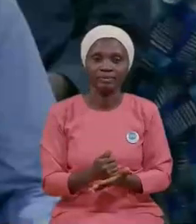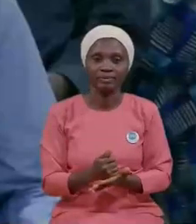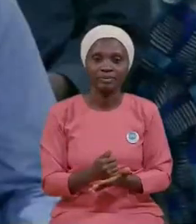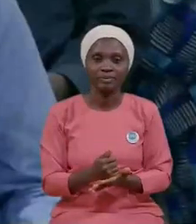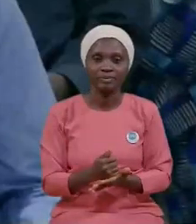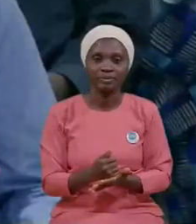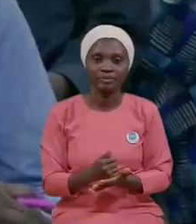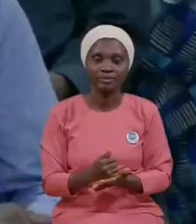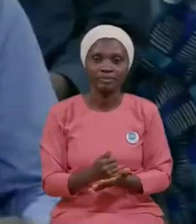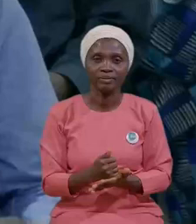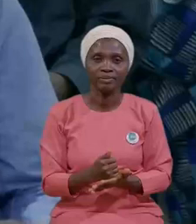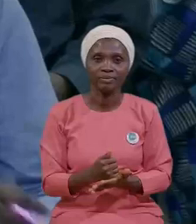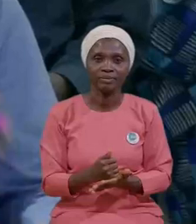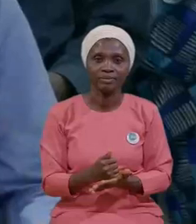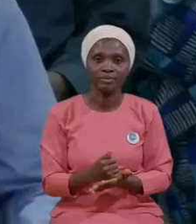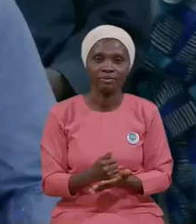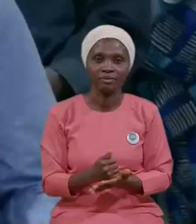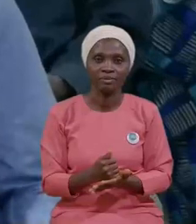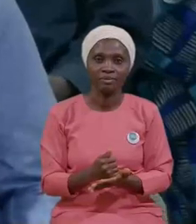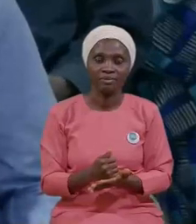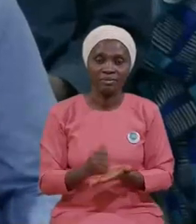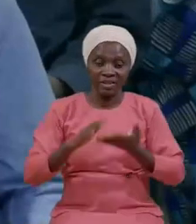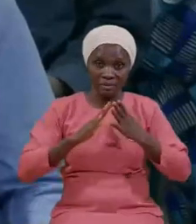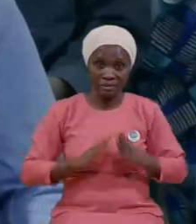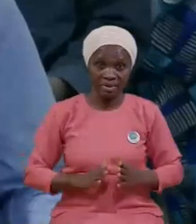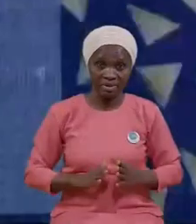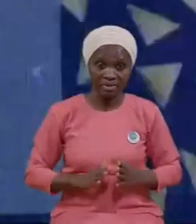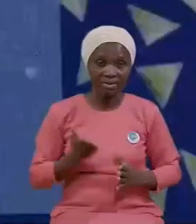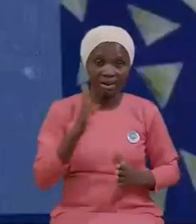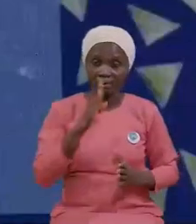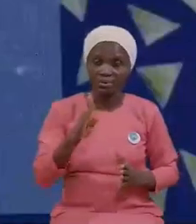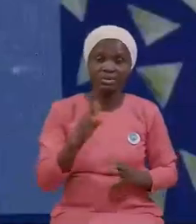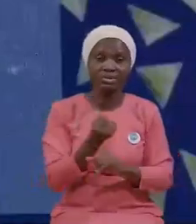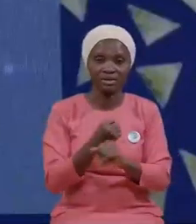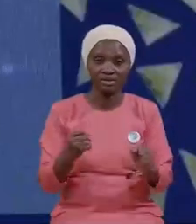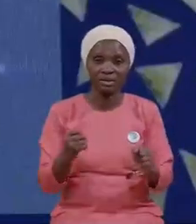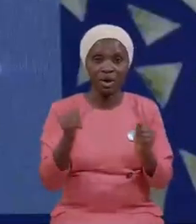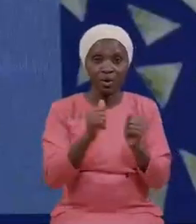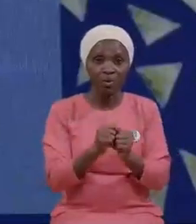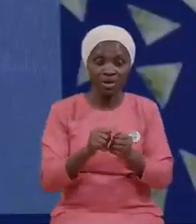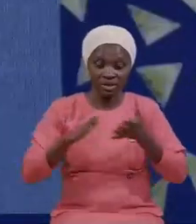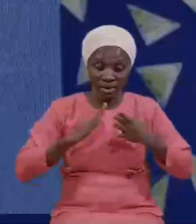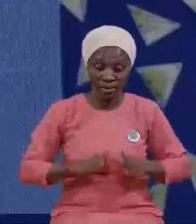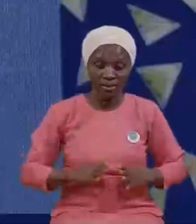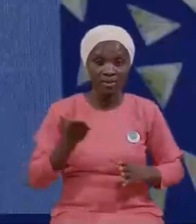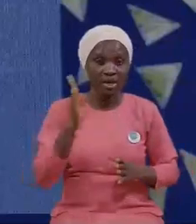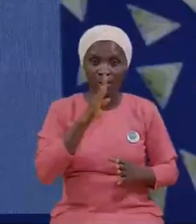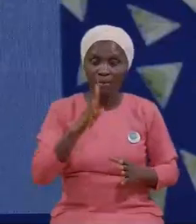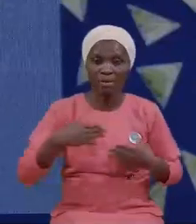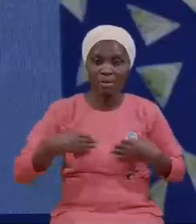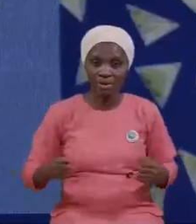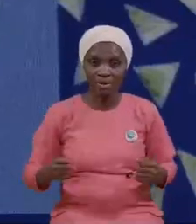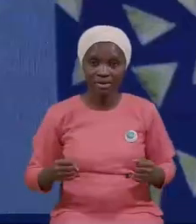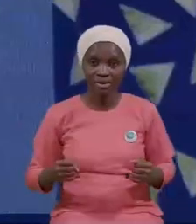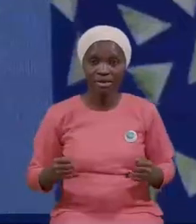Avec la paix, il y aura le salut. Avec la paix, il y aura la guérison. Avec la paix, il